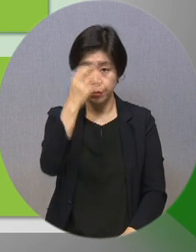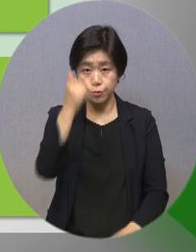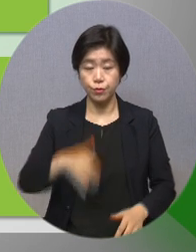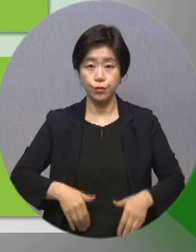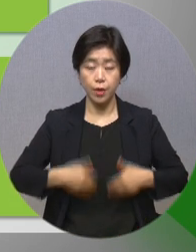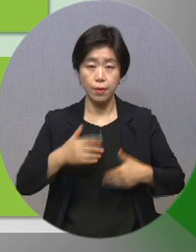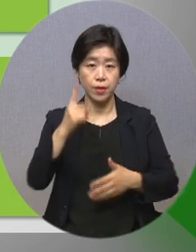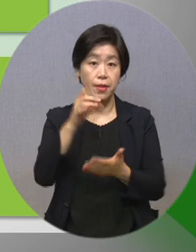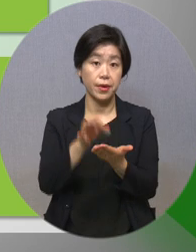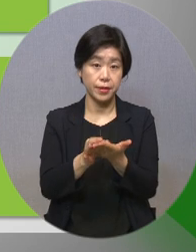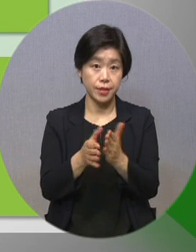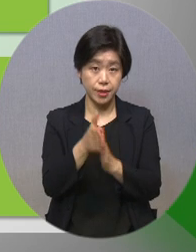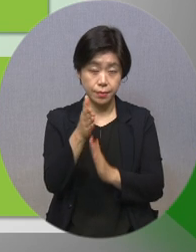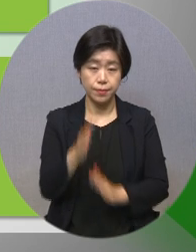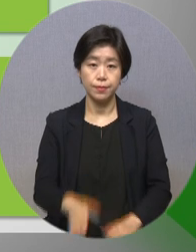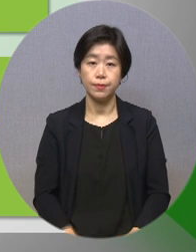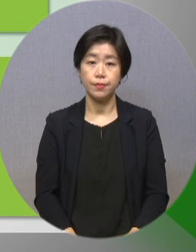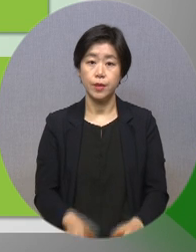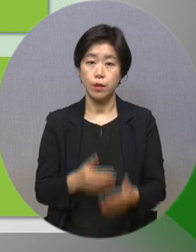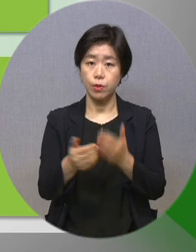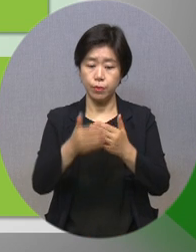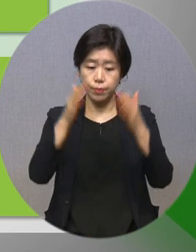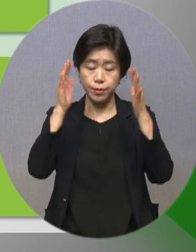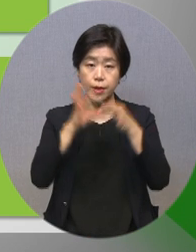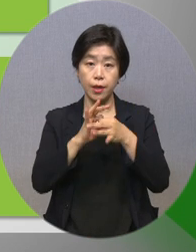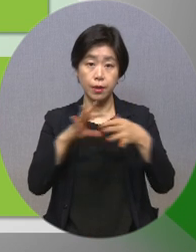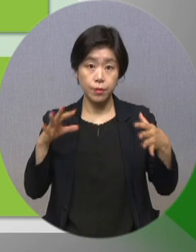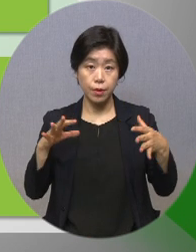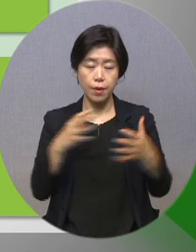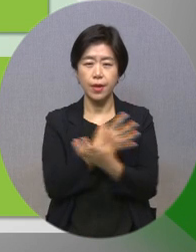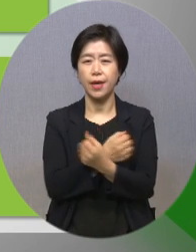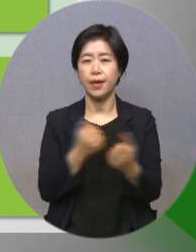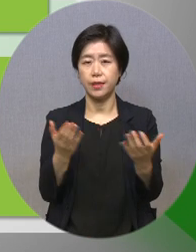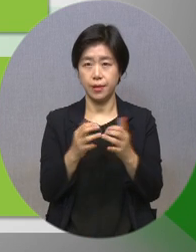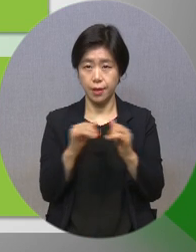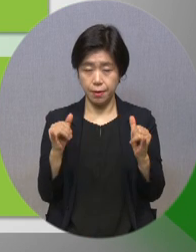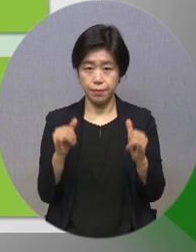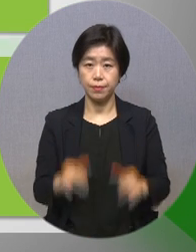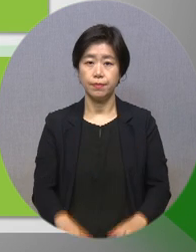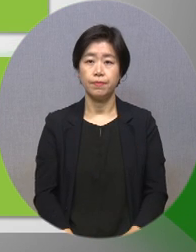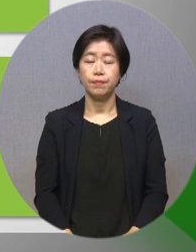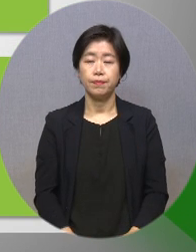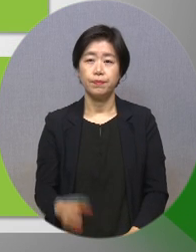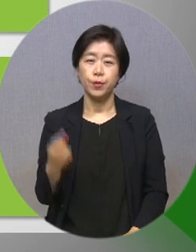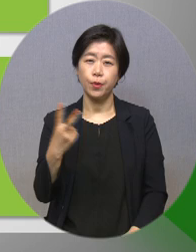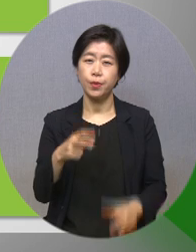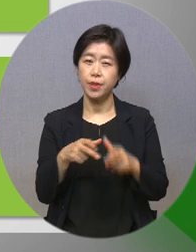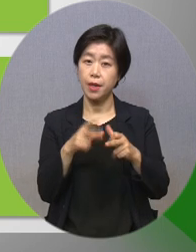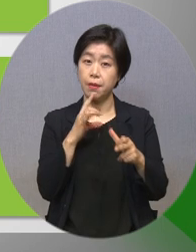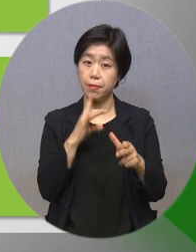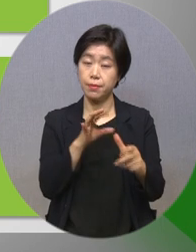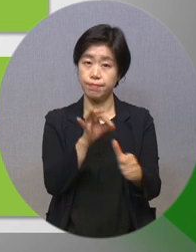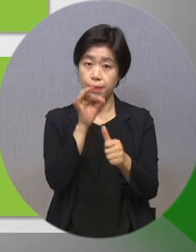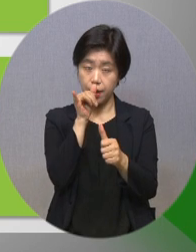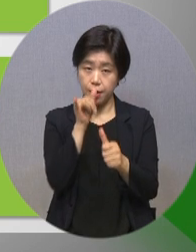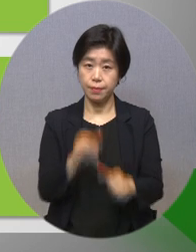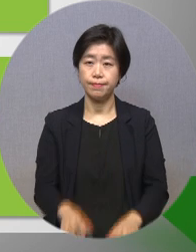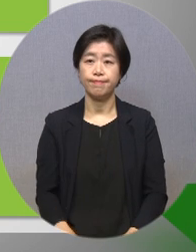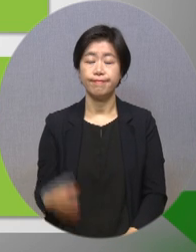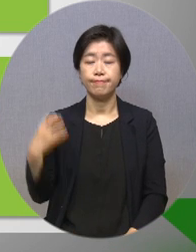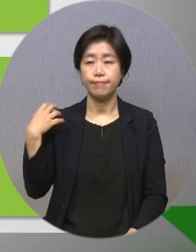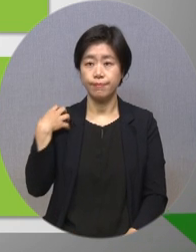충청남도 천안시입니다. 경력과 학력은 무관하며 계약직을 채용합니다. 장애인만 채용하며